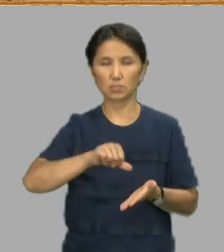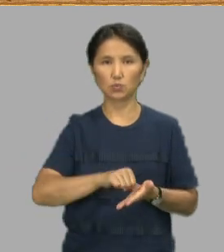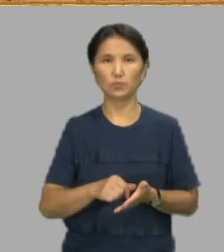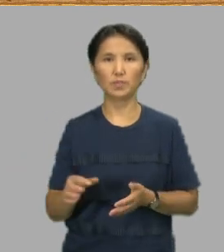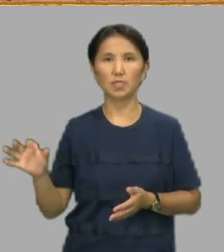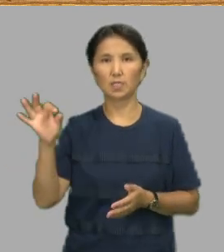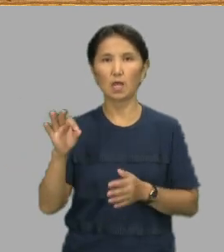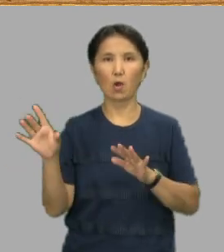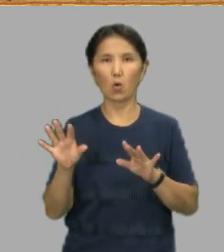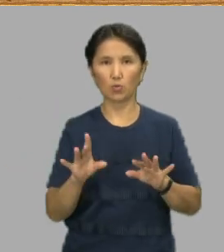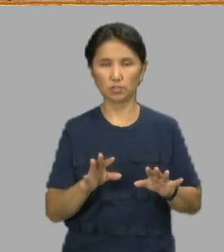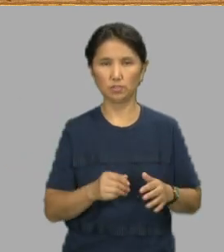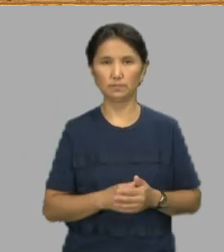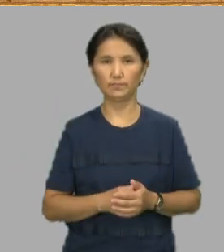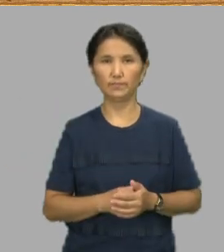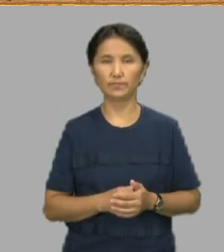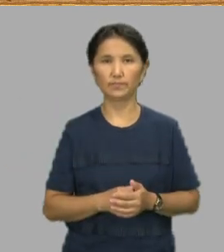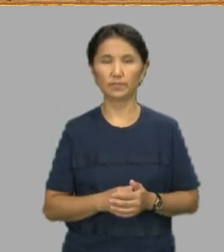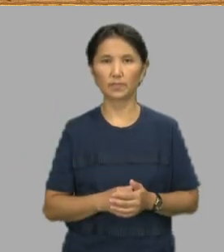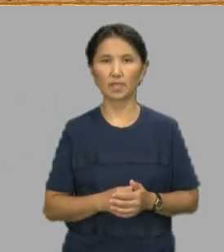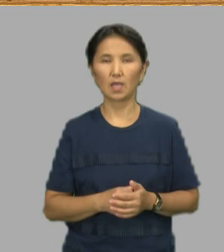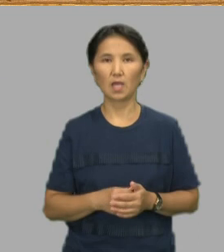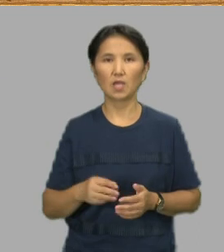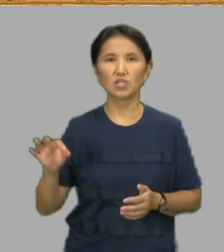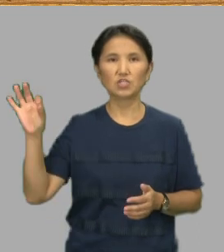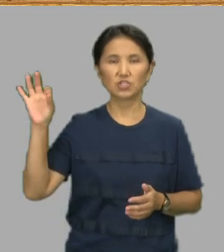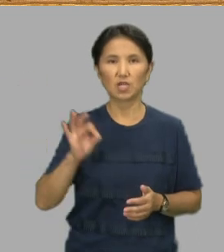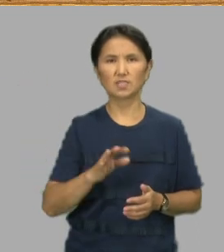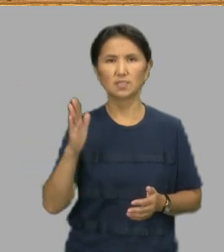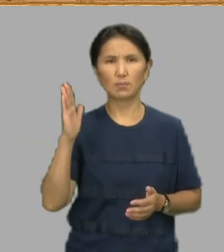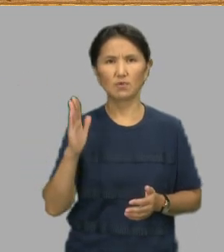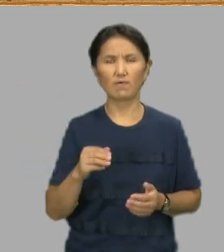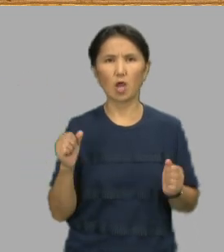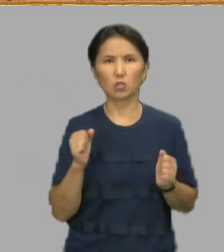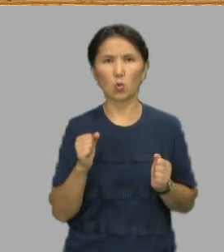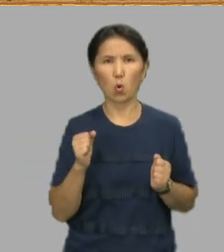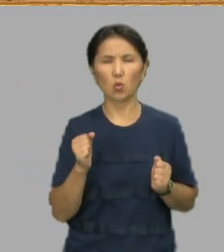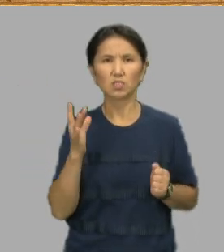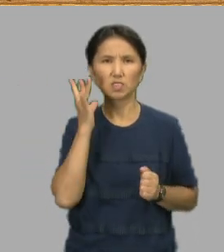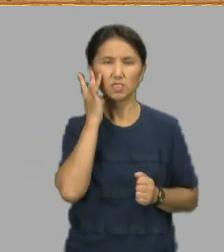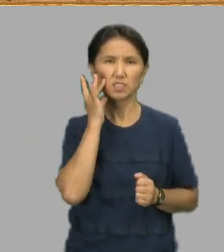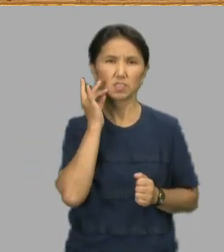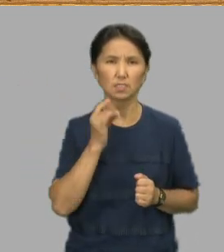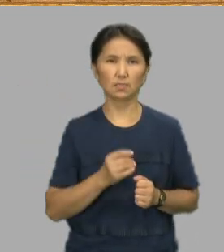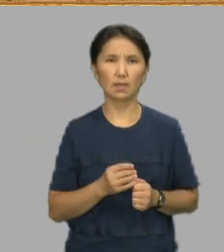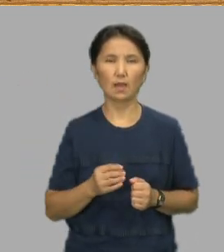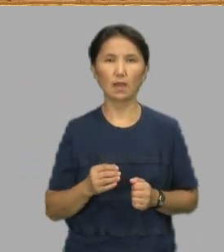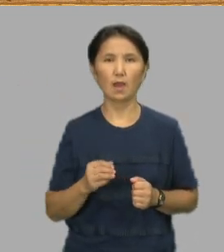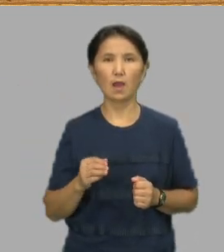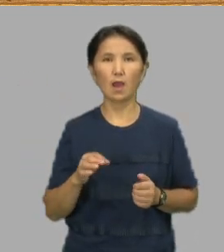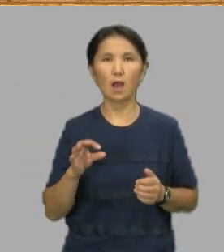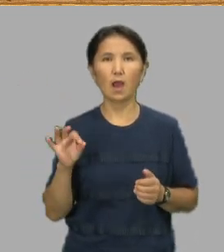Наступила осень. Часто бывает холодно и сыро. От